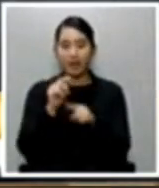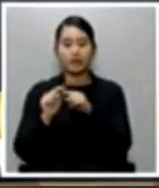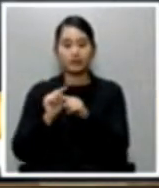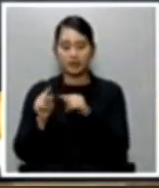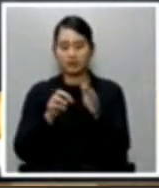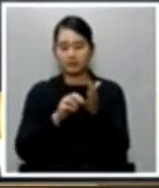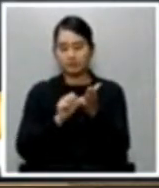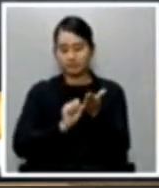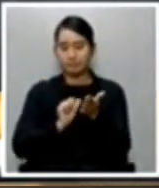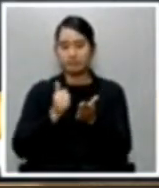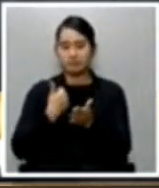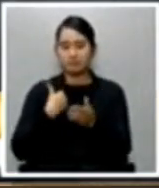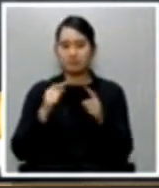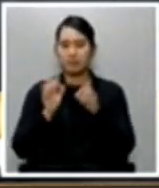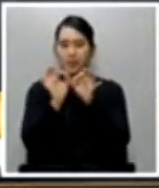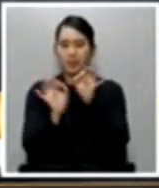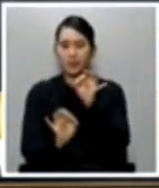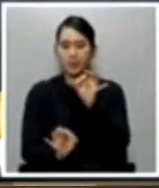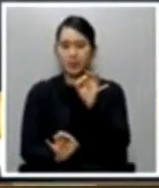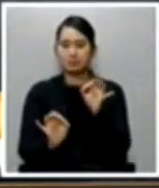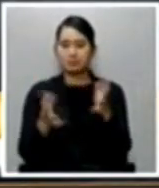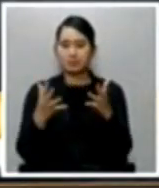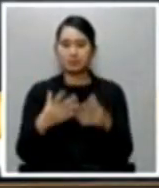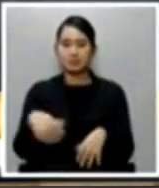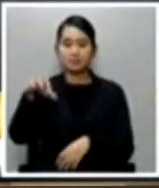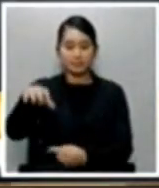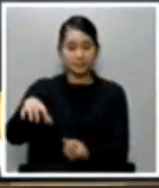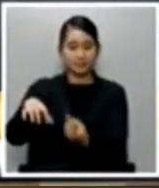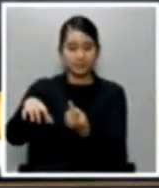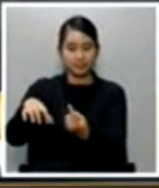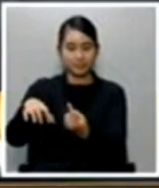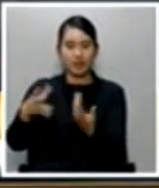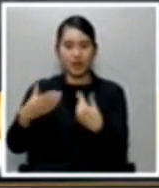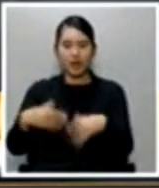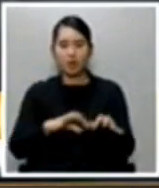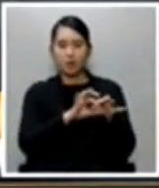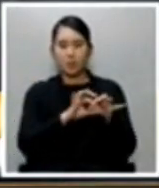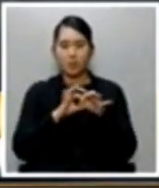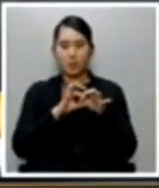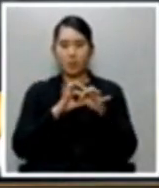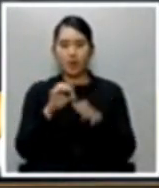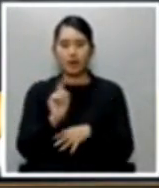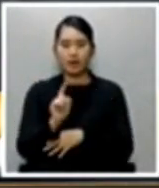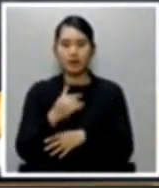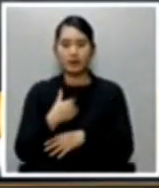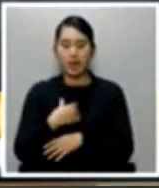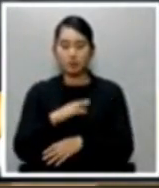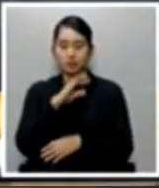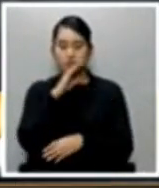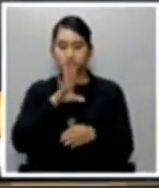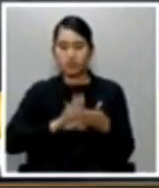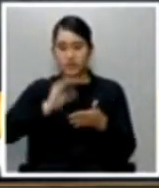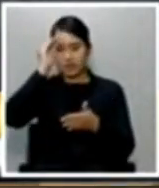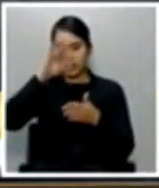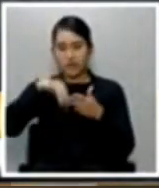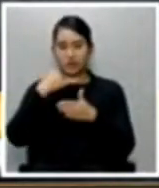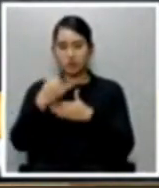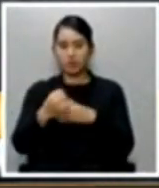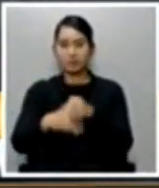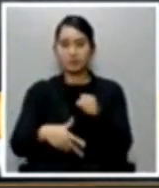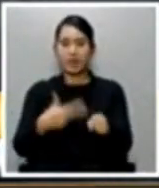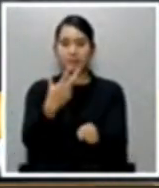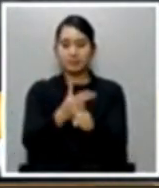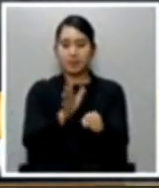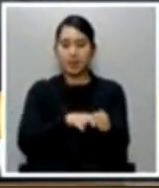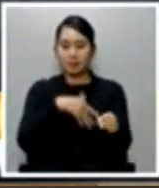แต่ไม่ได้มีเนื้อหาสาระอะไรนะครับนี่คือมหาลัยแห่งที่1แล้วเขาก็เป็นห่วงว่าลูกศิษย์ที่จบผ่านไป3ปีเนี่ย